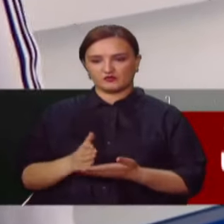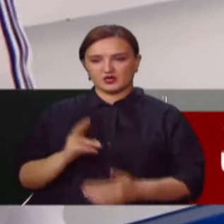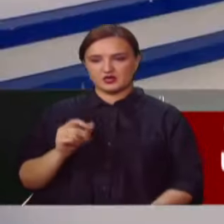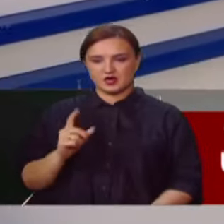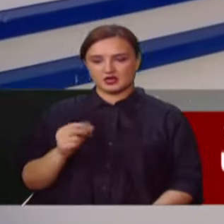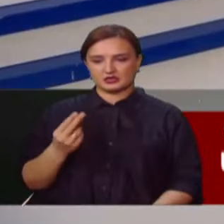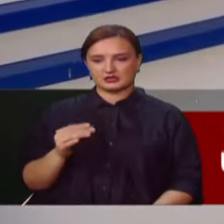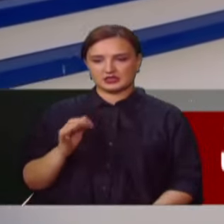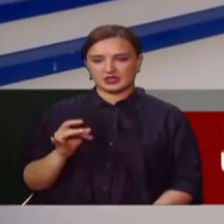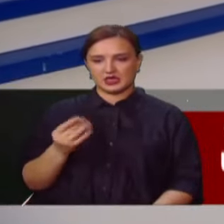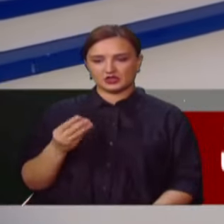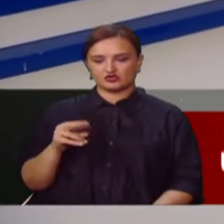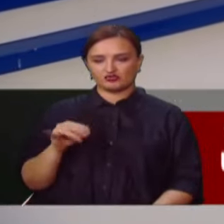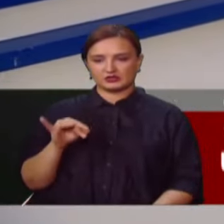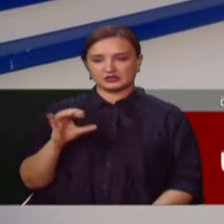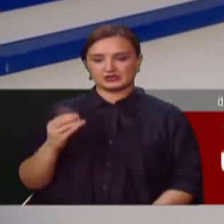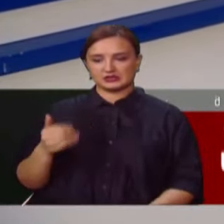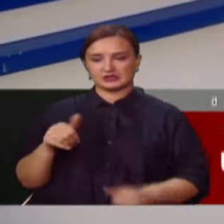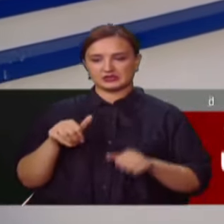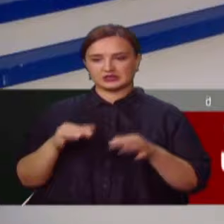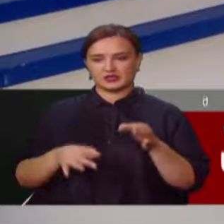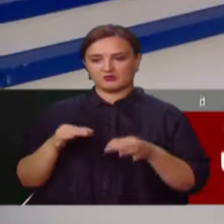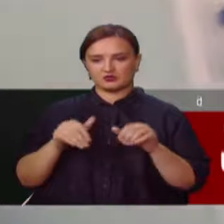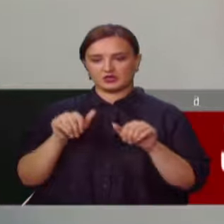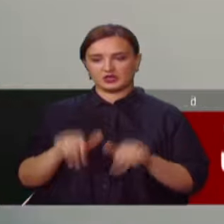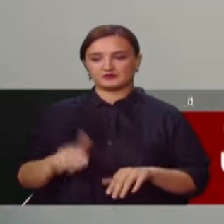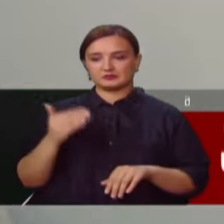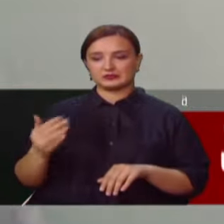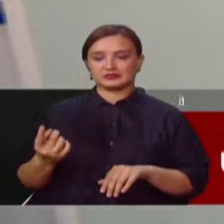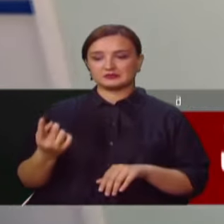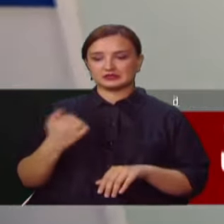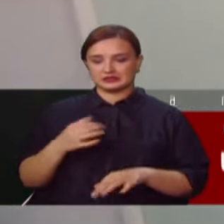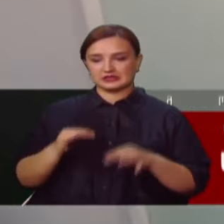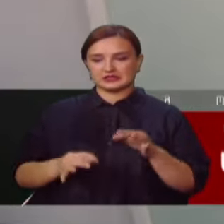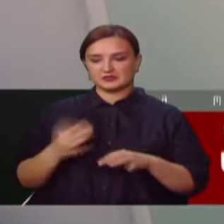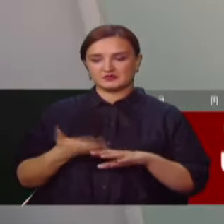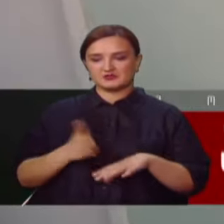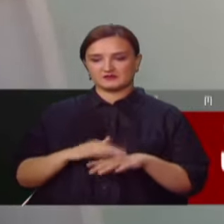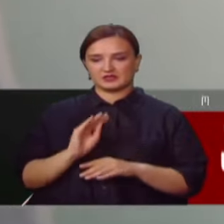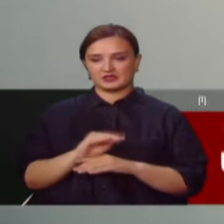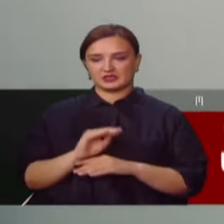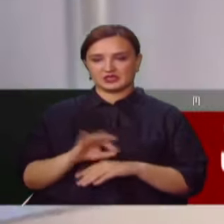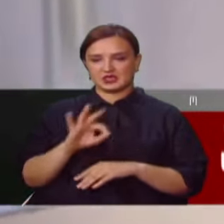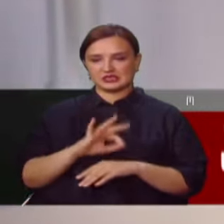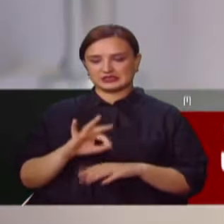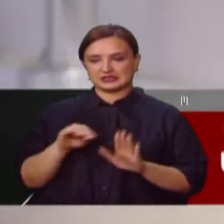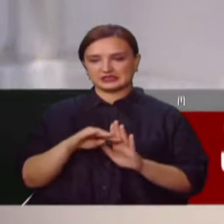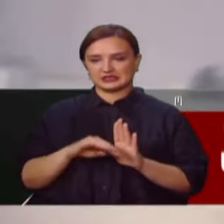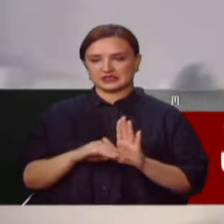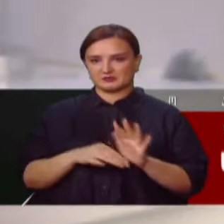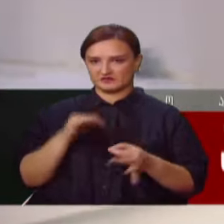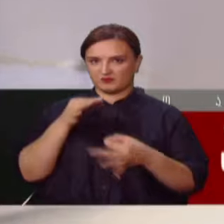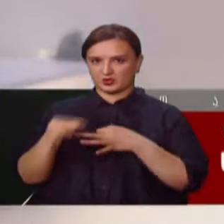კახა ციქარიშვილის სასამართლოს გადაწყვეტილებას მისი მხრიდან სასამართლოს მწვავე კრიტიკა გაზე სისტემის